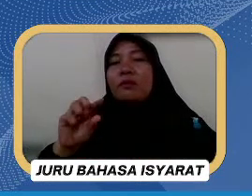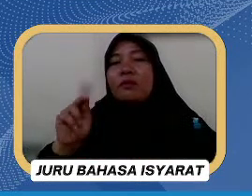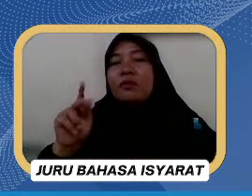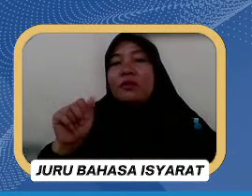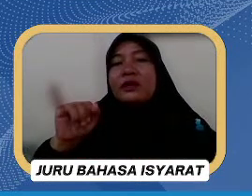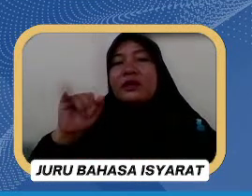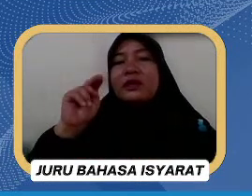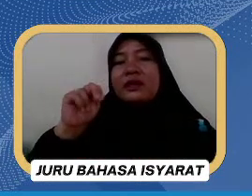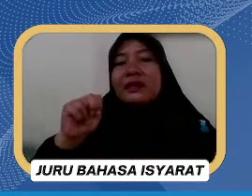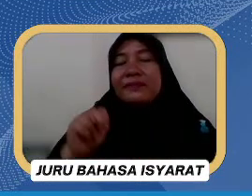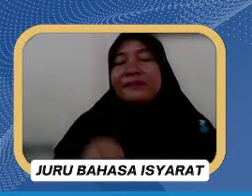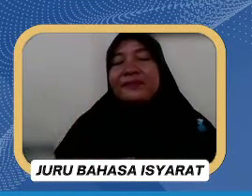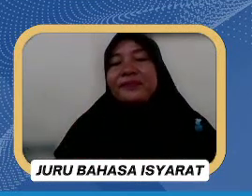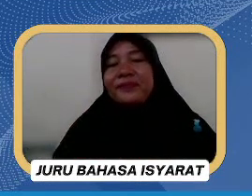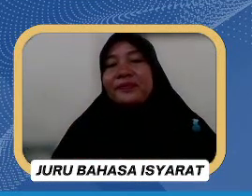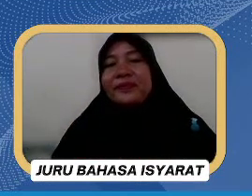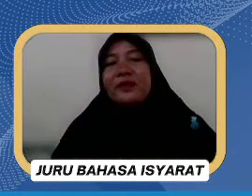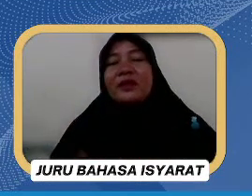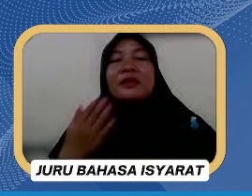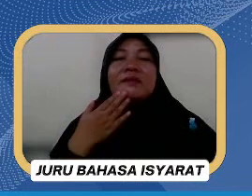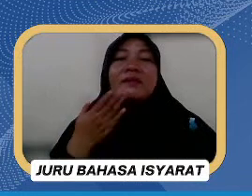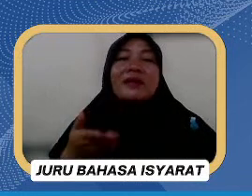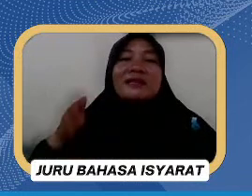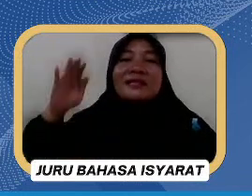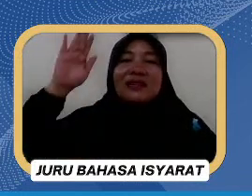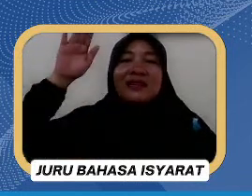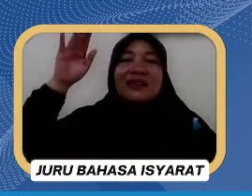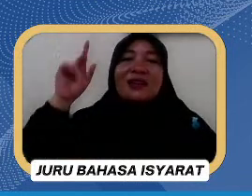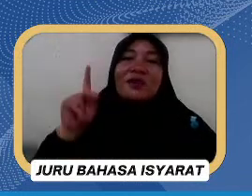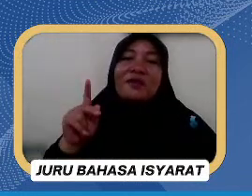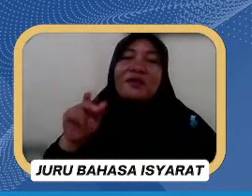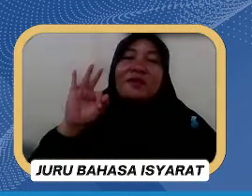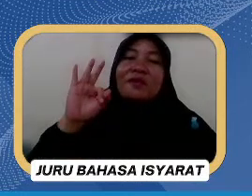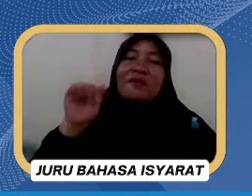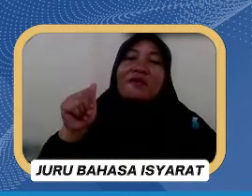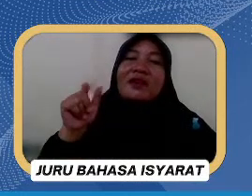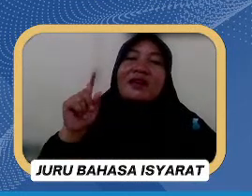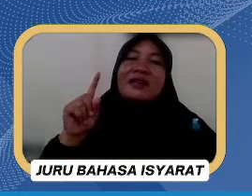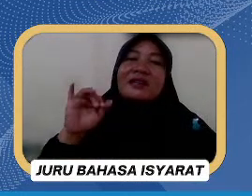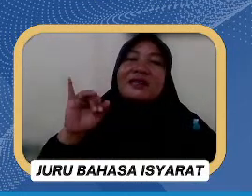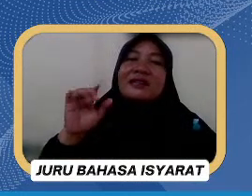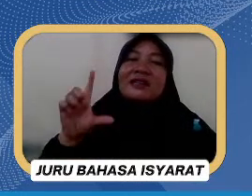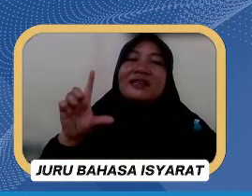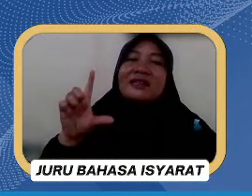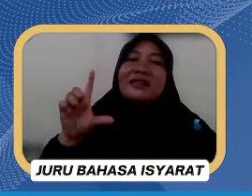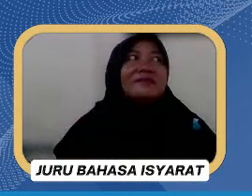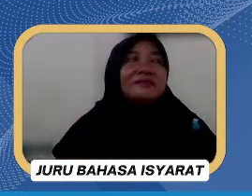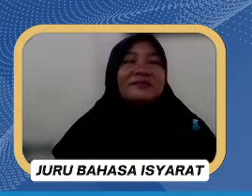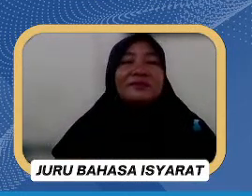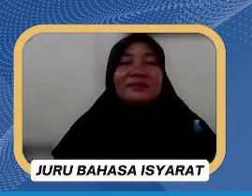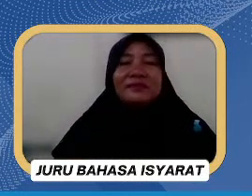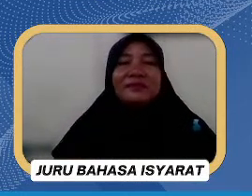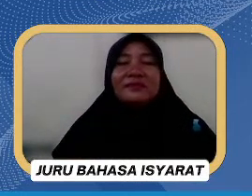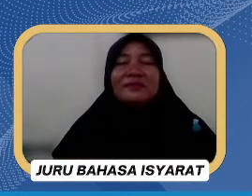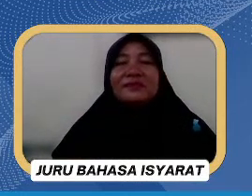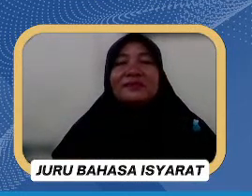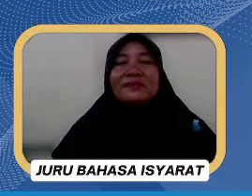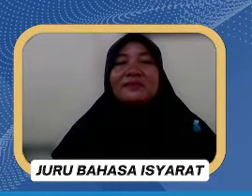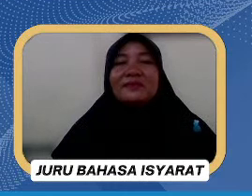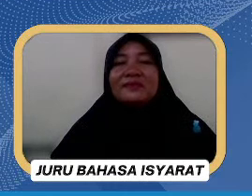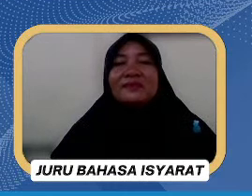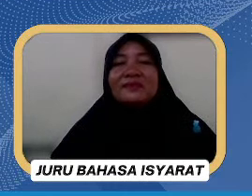nantinya. Baik, terima kasih Kak Fadil. Semoga teman-teman semua dapat mengikuti jejak Kak Fadil yang sukses ini karirnya ya Kak